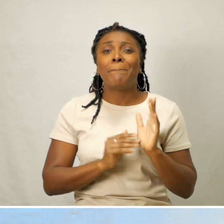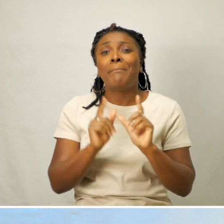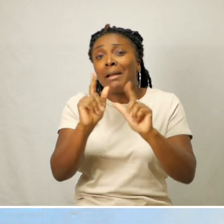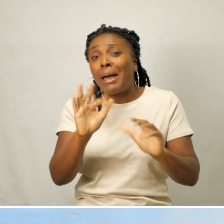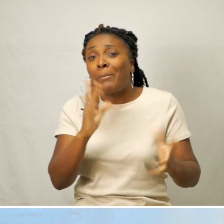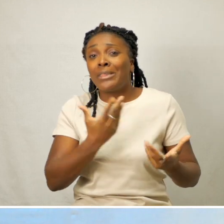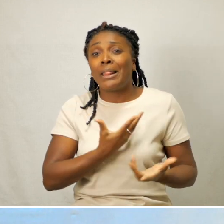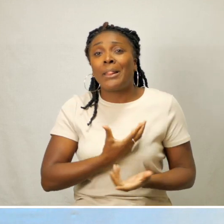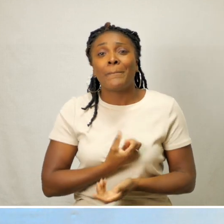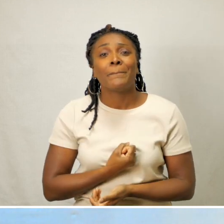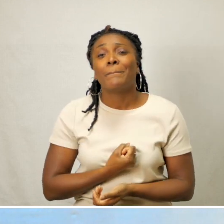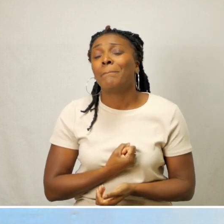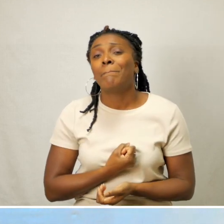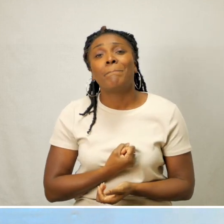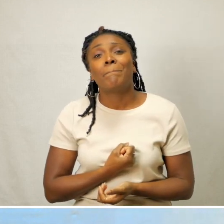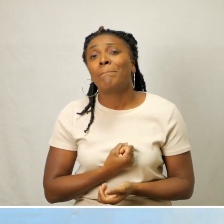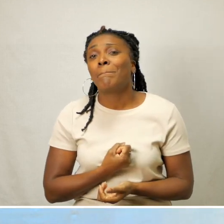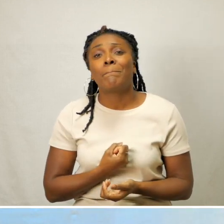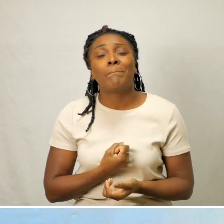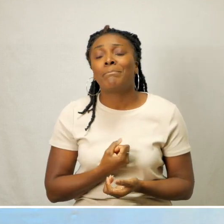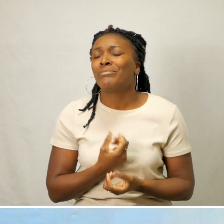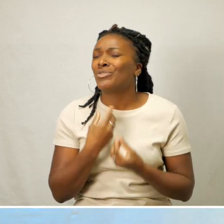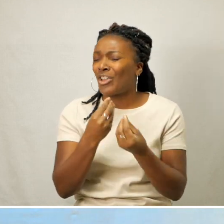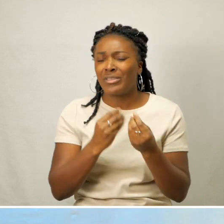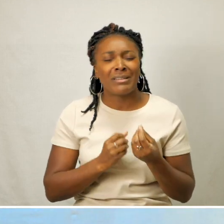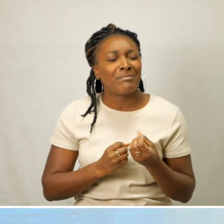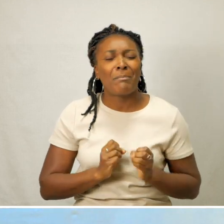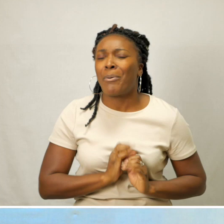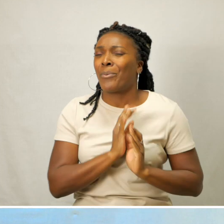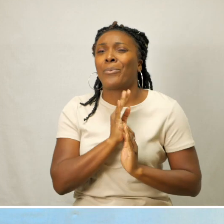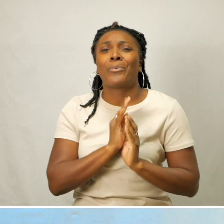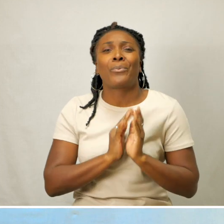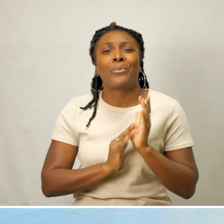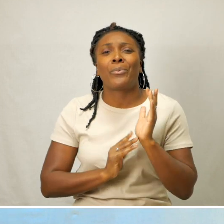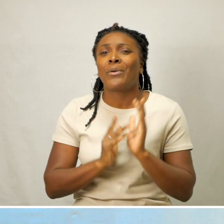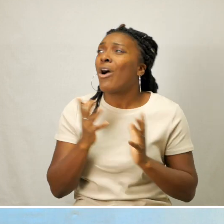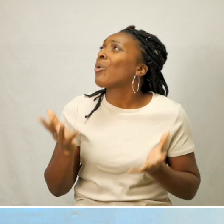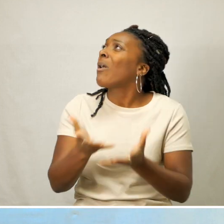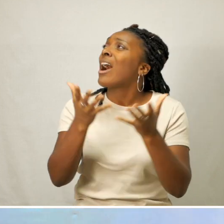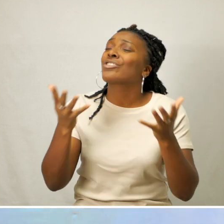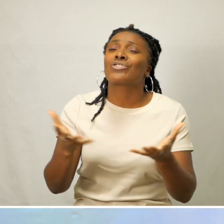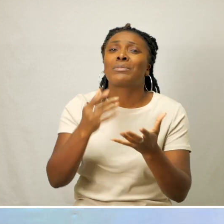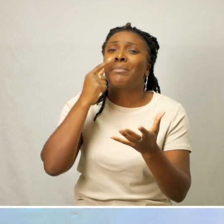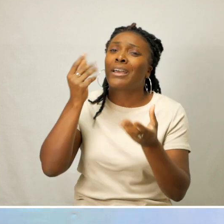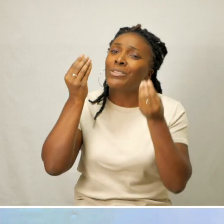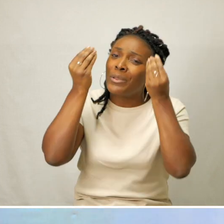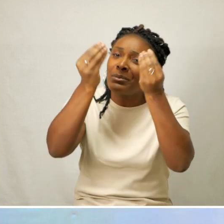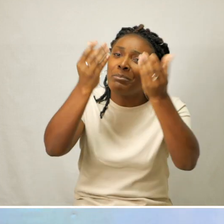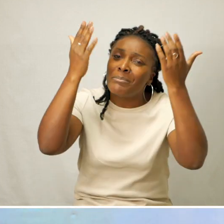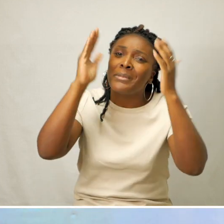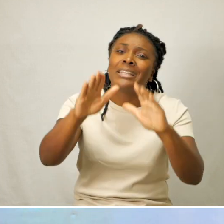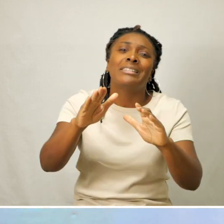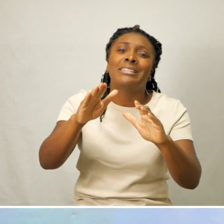aujourd'hui, eh bien, ne prête plus attention à ce que toi tu veux lui dire. Père, merci de l'encourager, de le bénir et de le saisir par